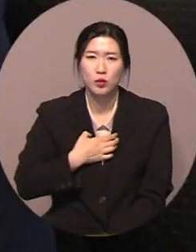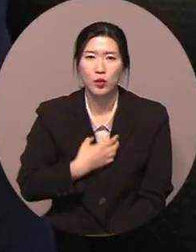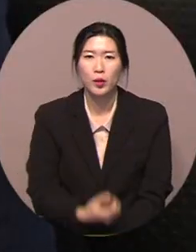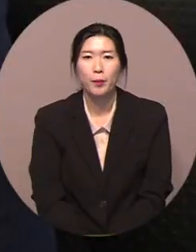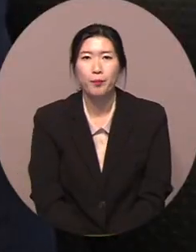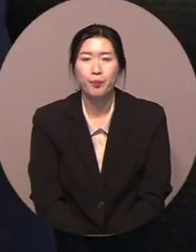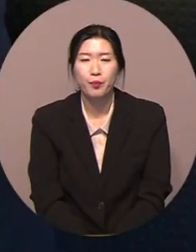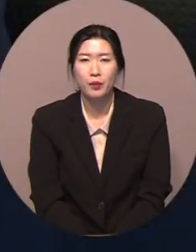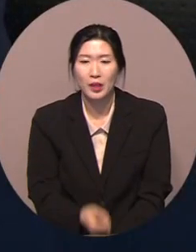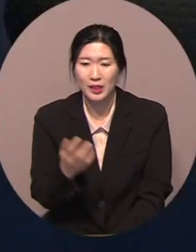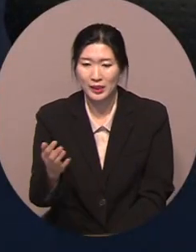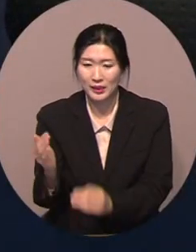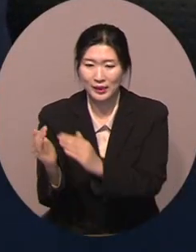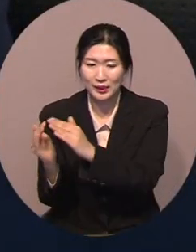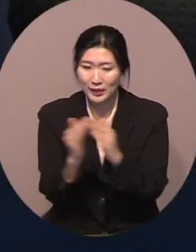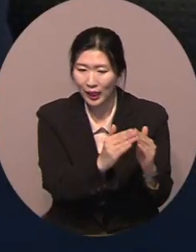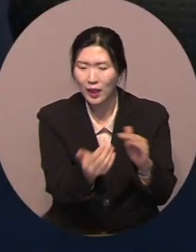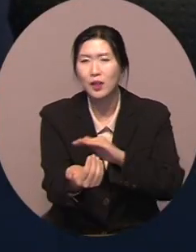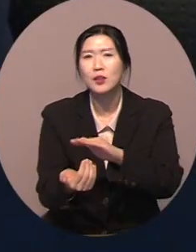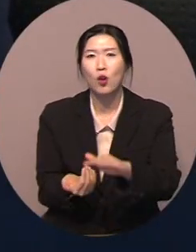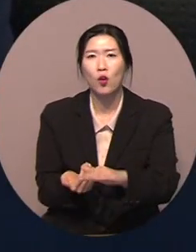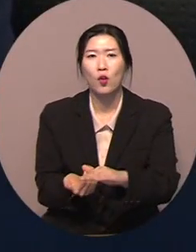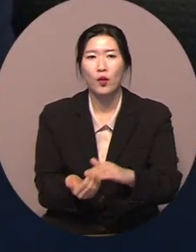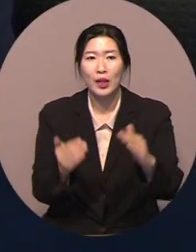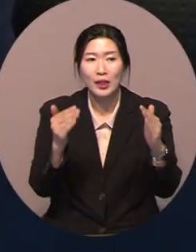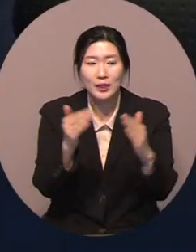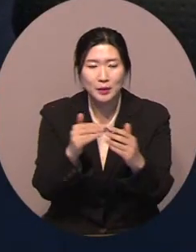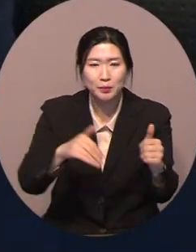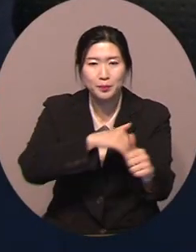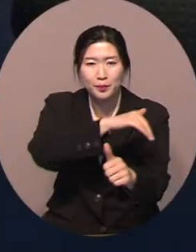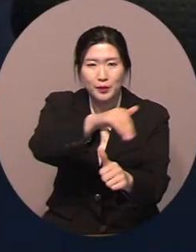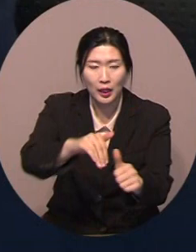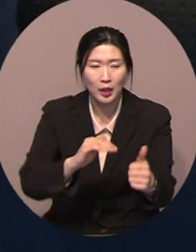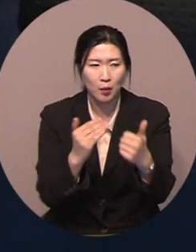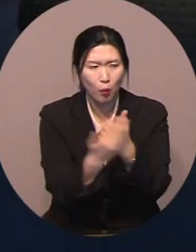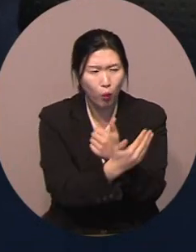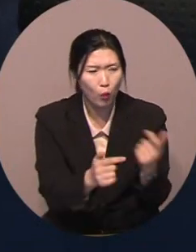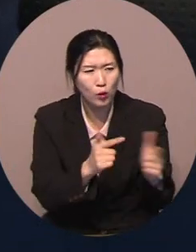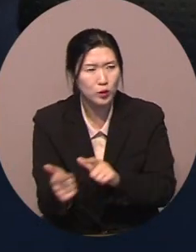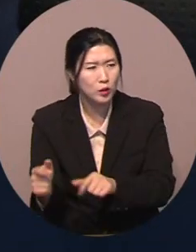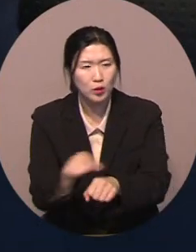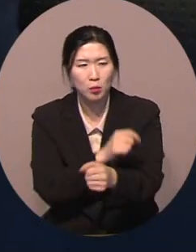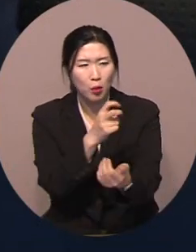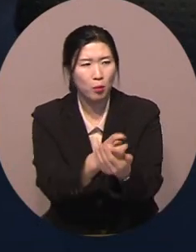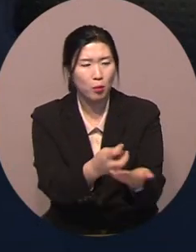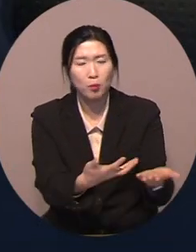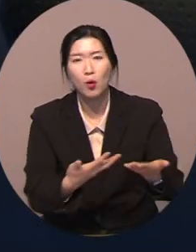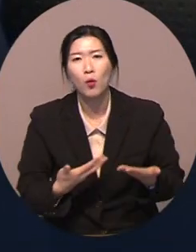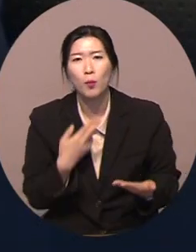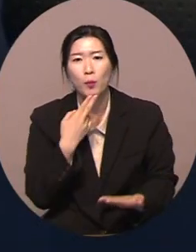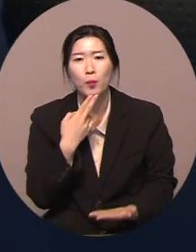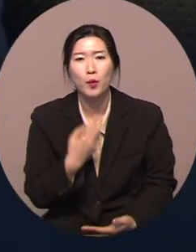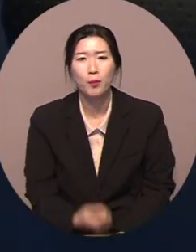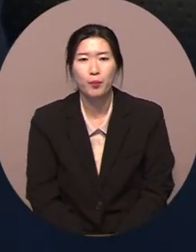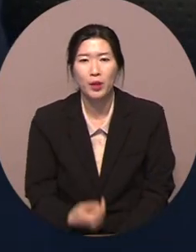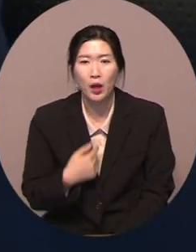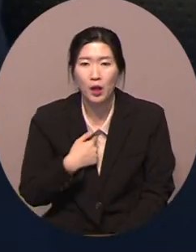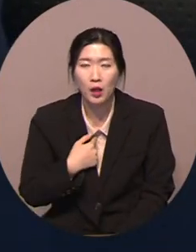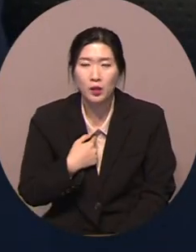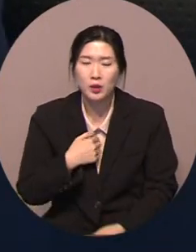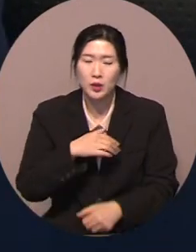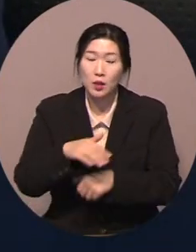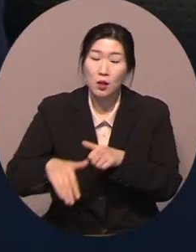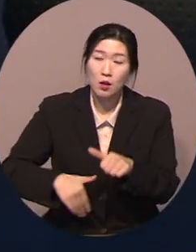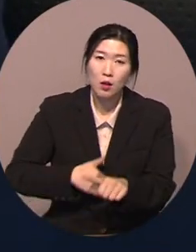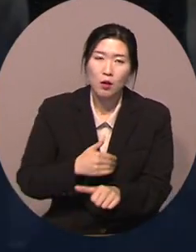퇴거 이전에 할 수 있는 주거안정 공급이라든지 이런 것들은 아직까지 좀 미비한 상태라고 저는 생각을 해요. 저도 당장 할 수